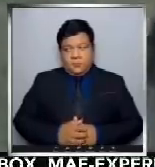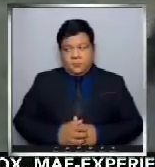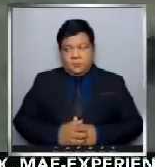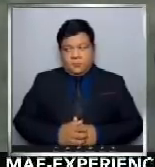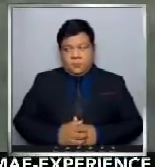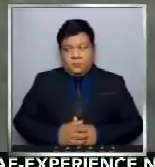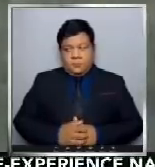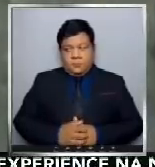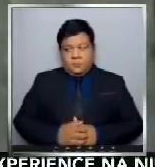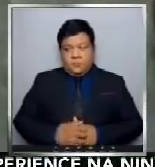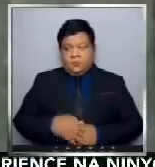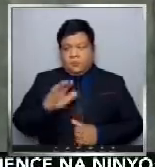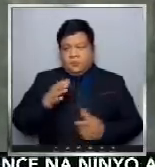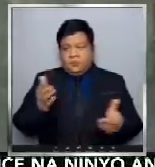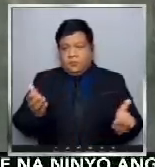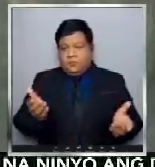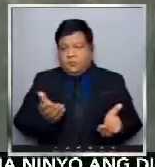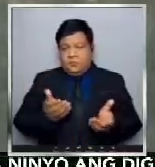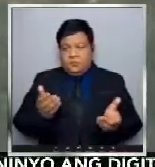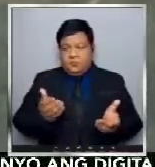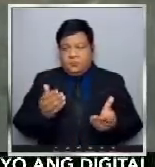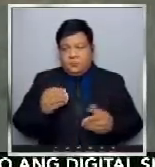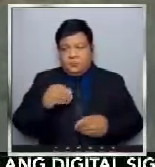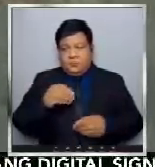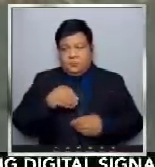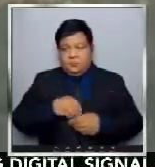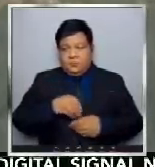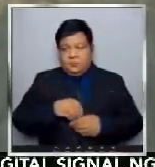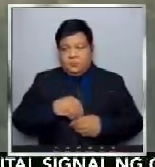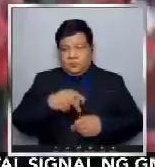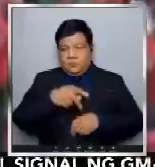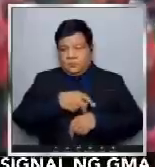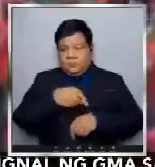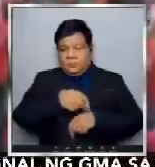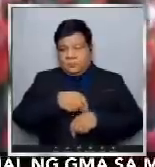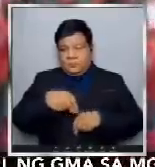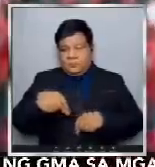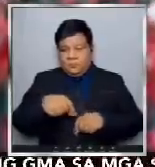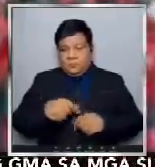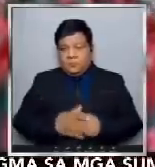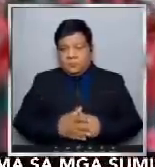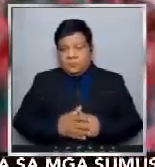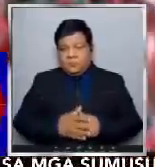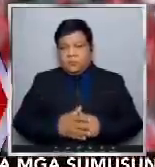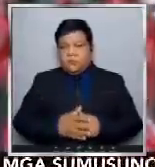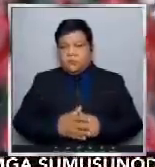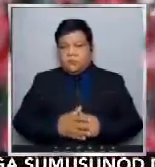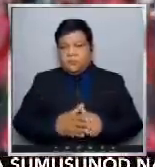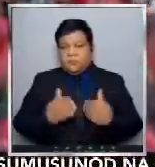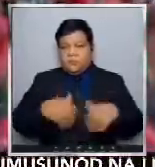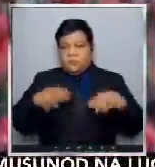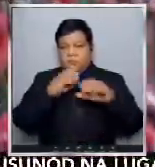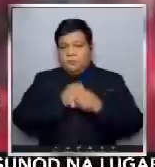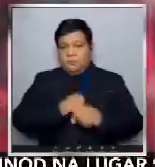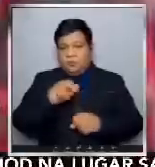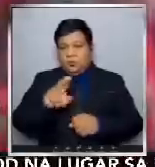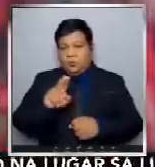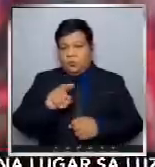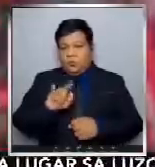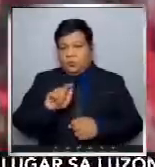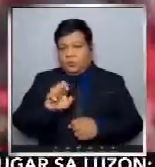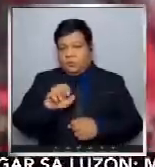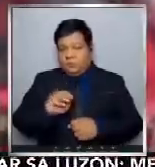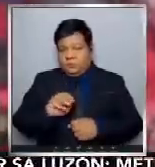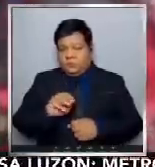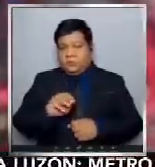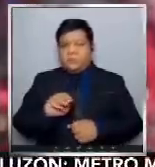nilang kampanya para sa eleksyon 2022. Ito pong Paranaque ay pang-15 sa mga